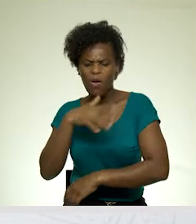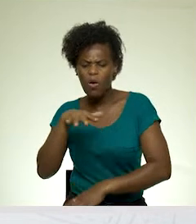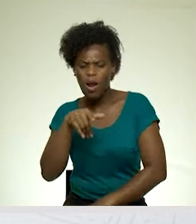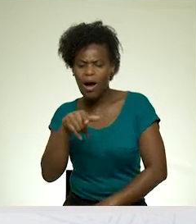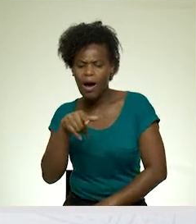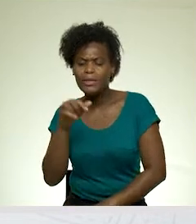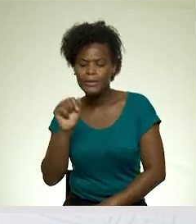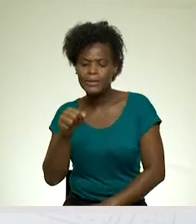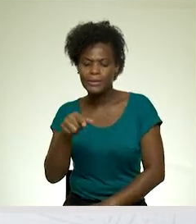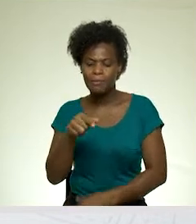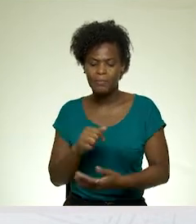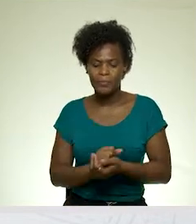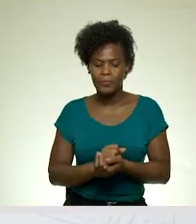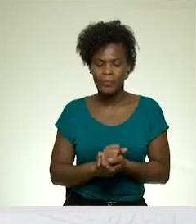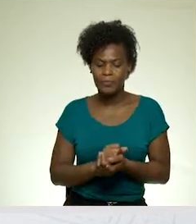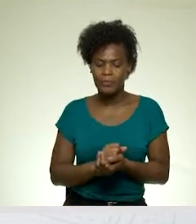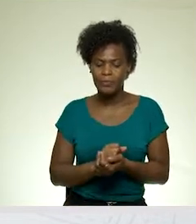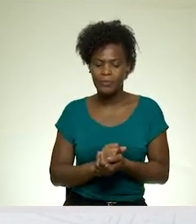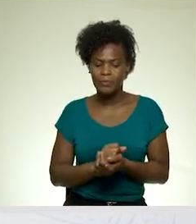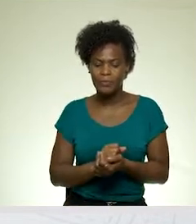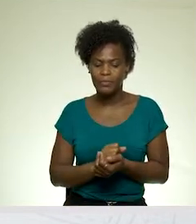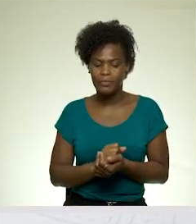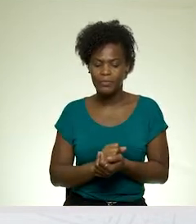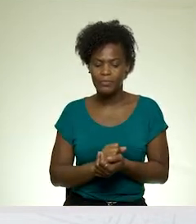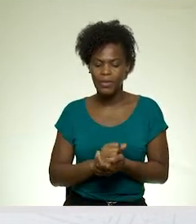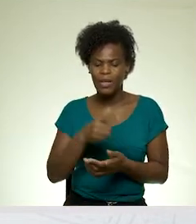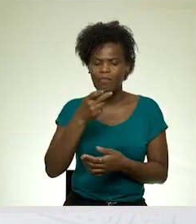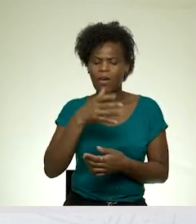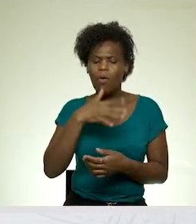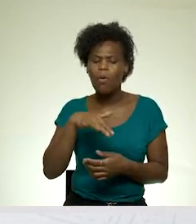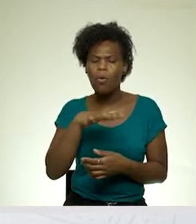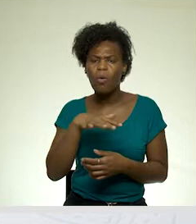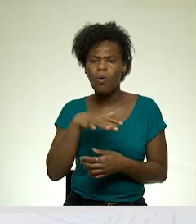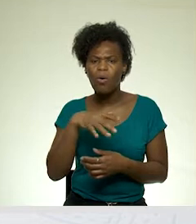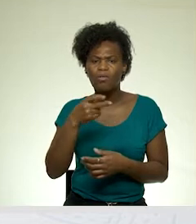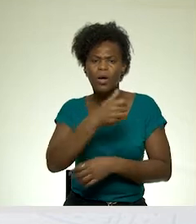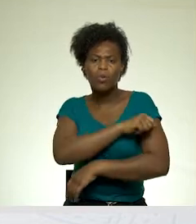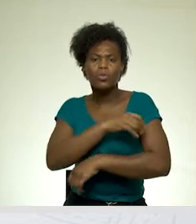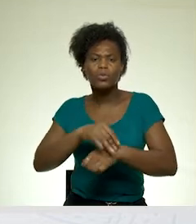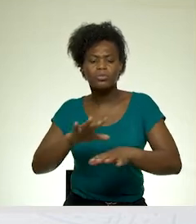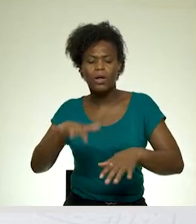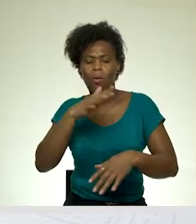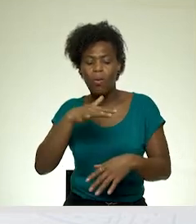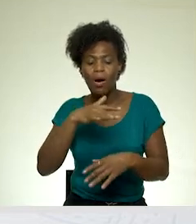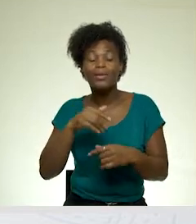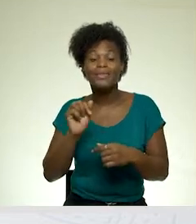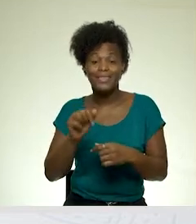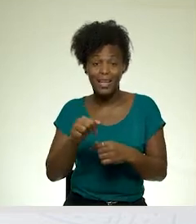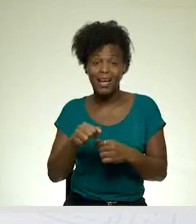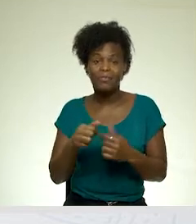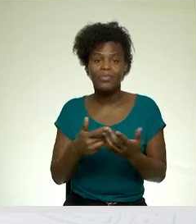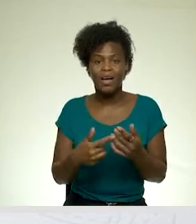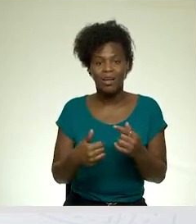alors. L'hôpital est situé où? Où est situé l'hôpital? Très bien, l'hôpital